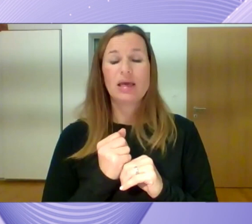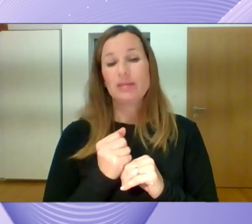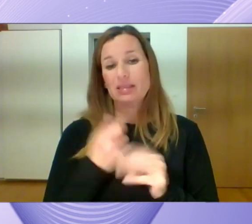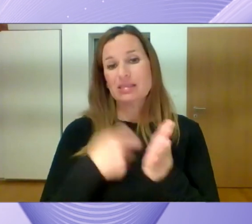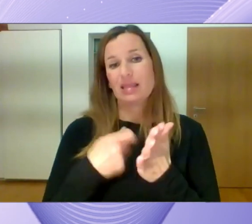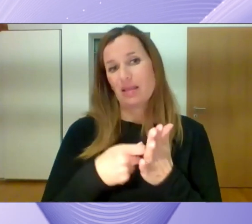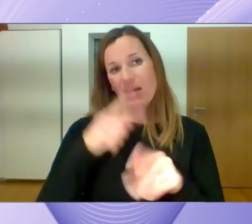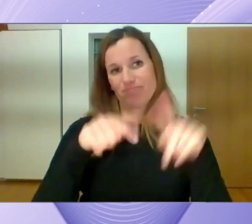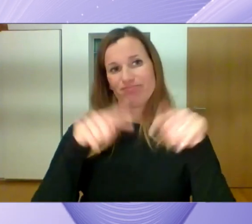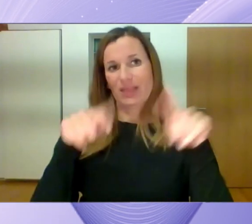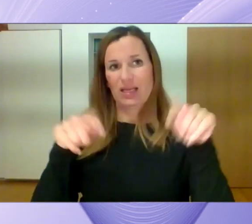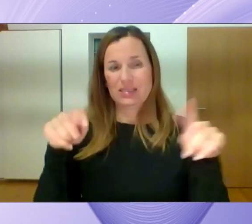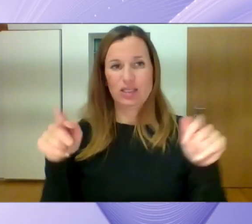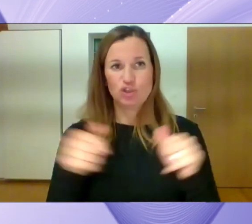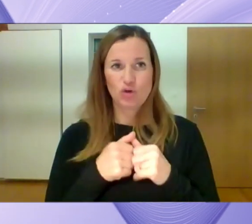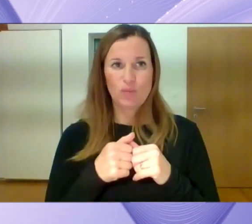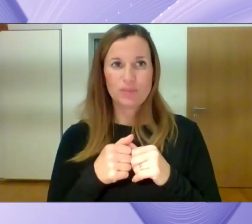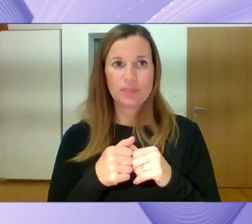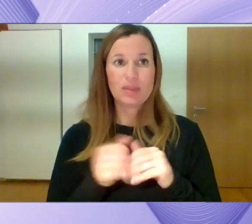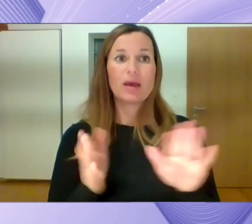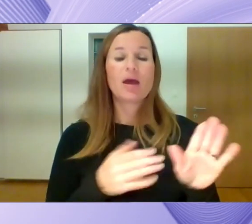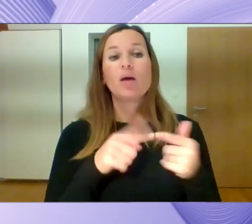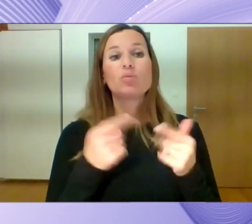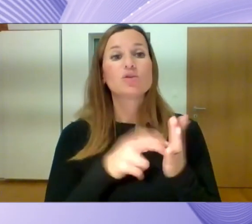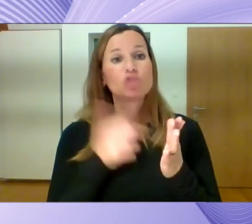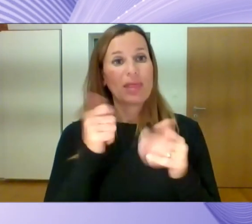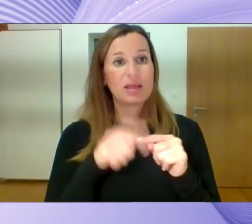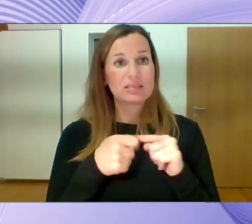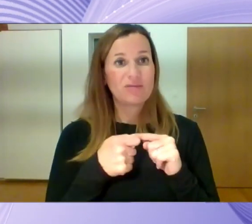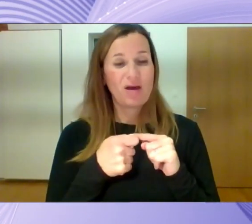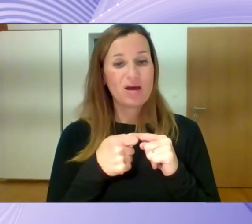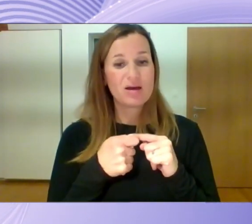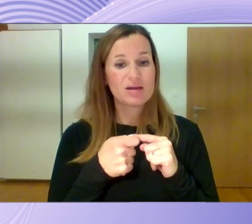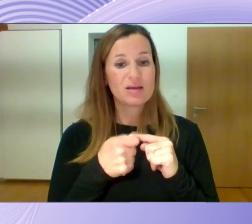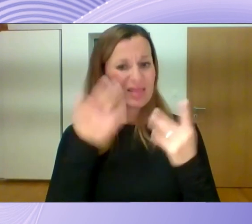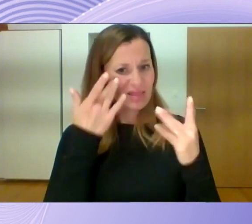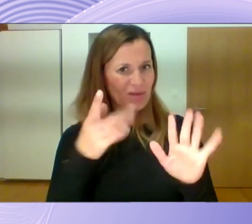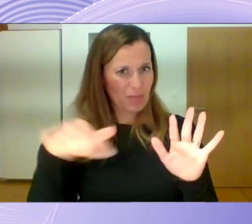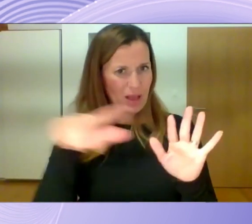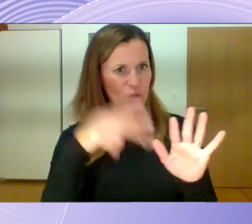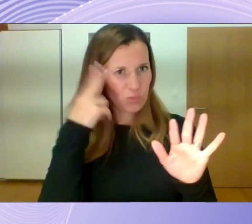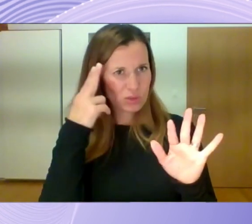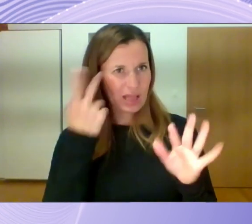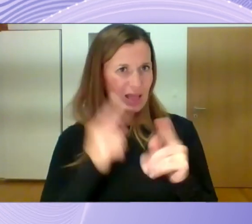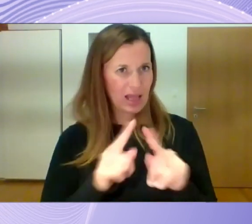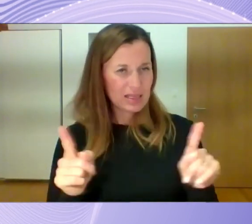varirajo. Potem ena stvar, ki jo, ne vem, če jo poznate, mogoče tudi,